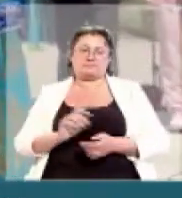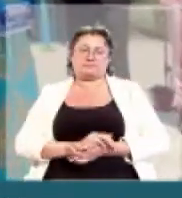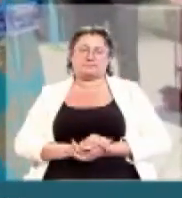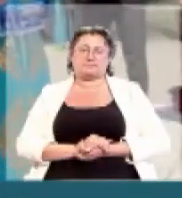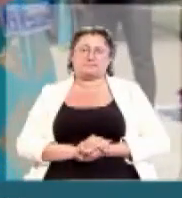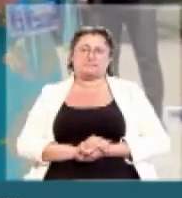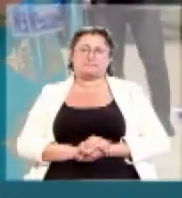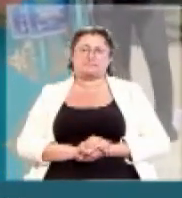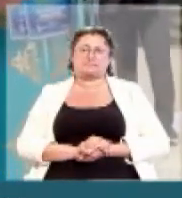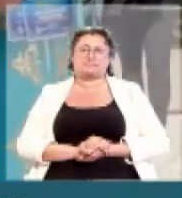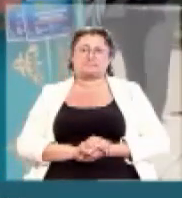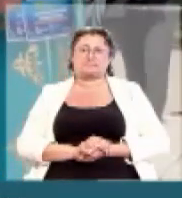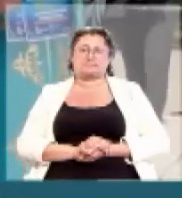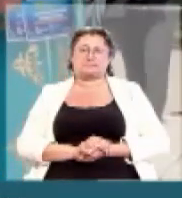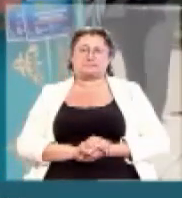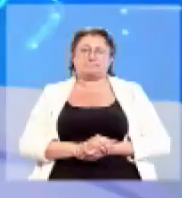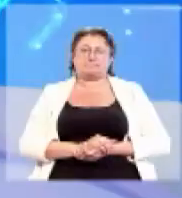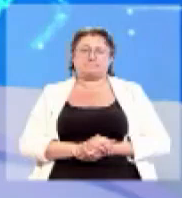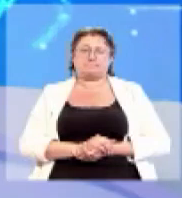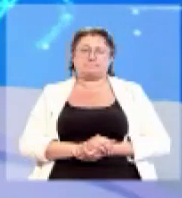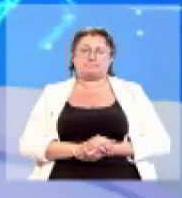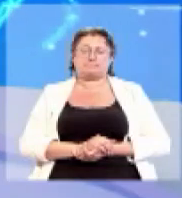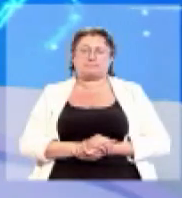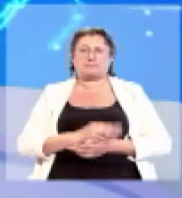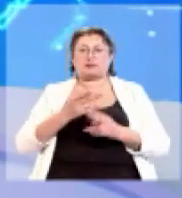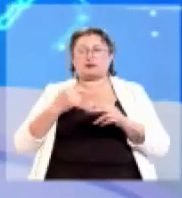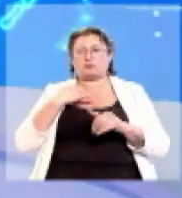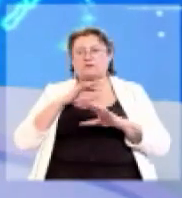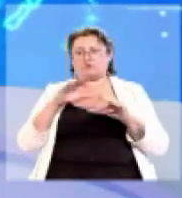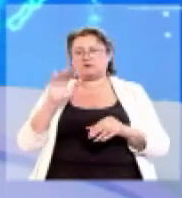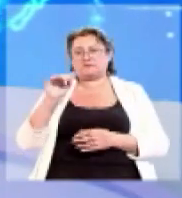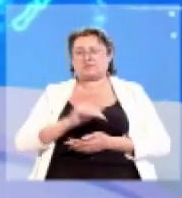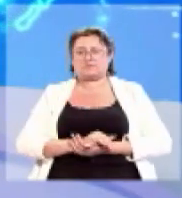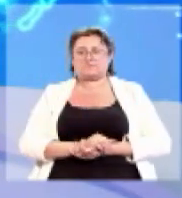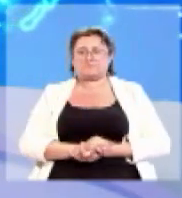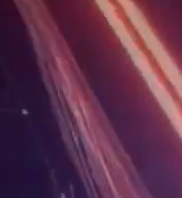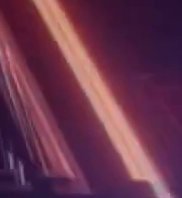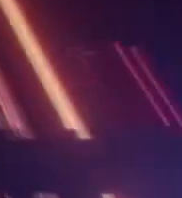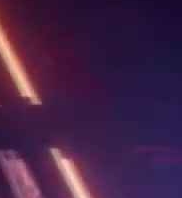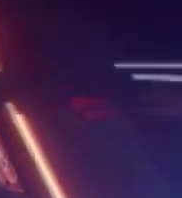телеканал Костанай. На этом у меня все. До свидания.